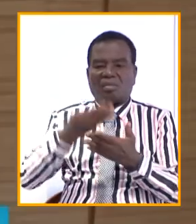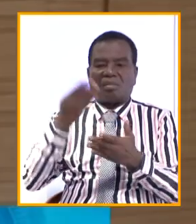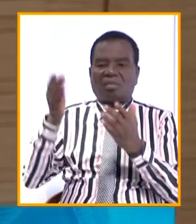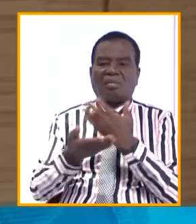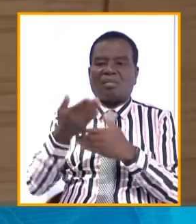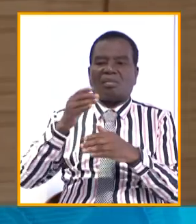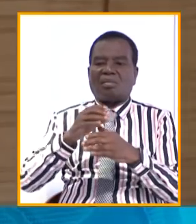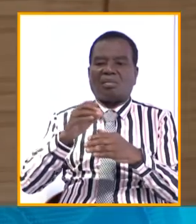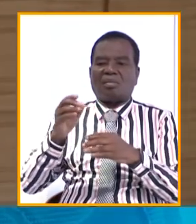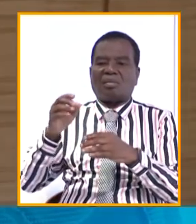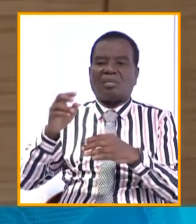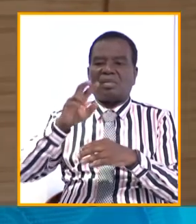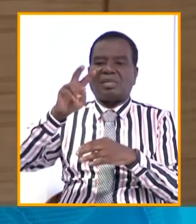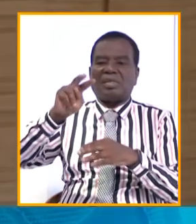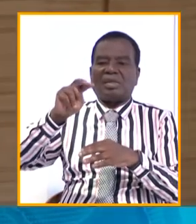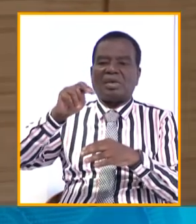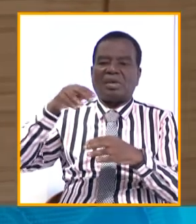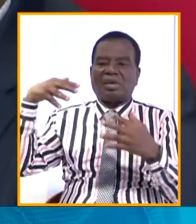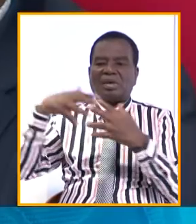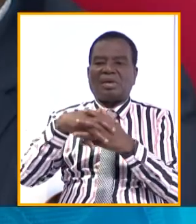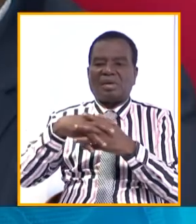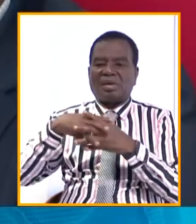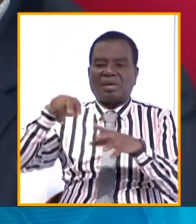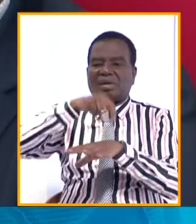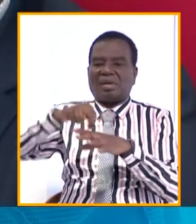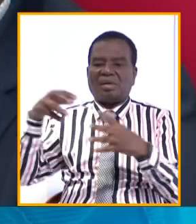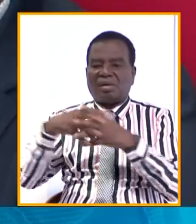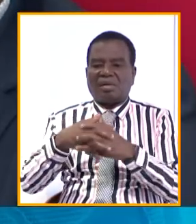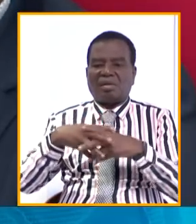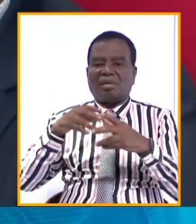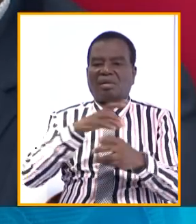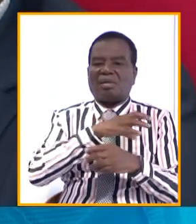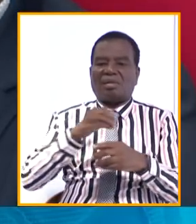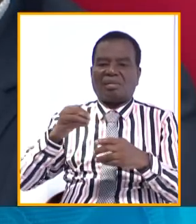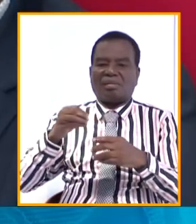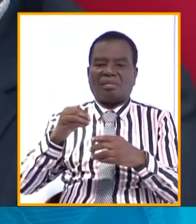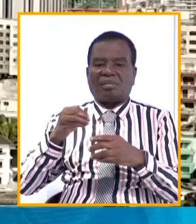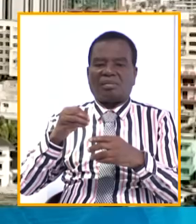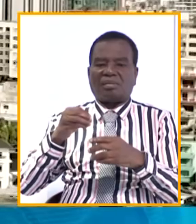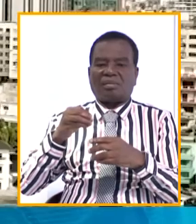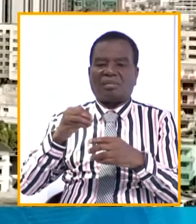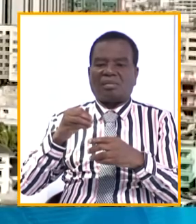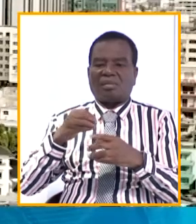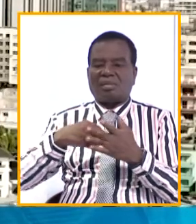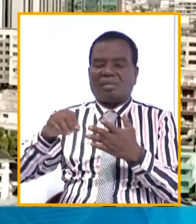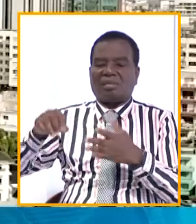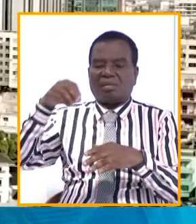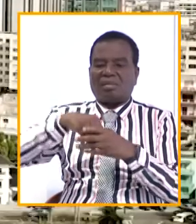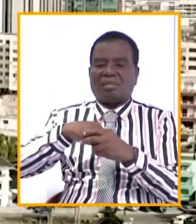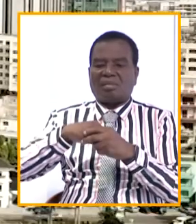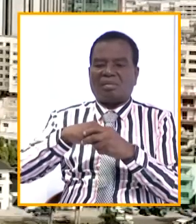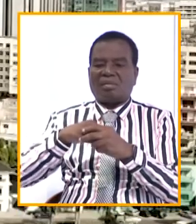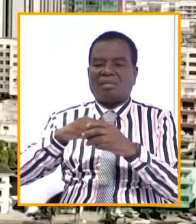pour le développement industriel, ONUDI, et mise en œuvre par le Centre ivoirien anti-pollution SIAPOL. Elle s'inscrit dans le cadre